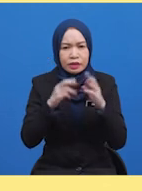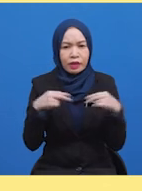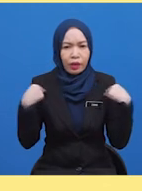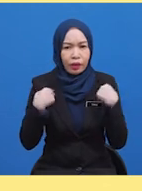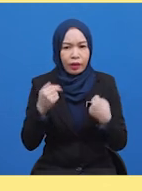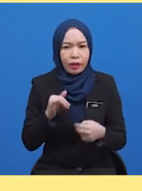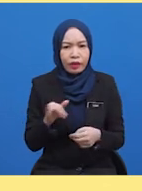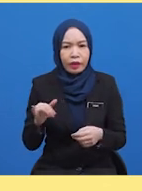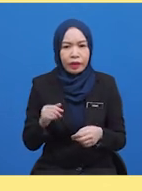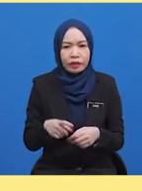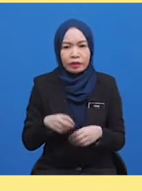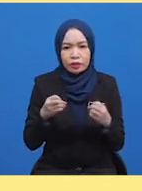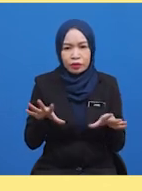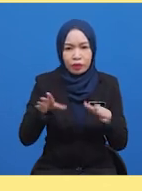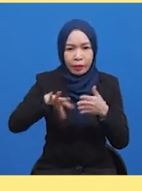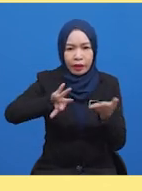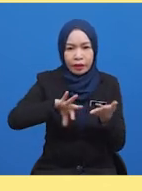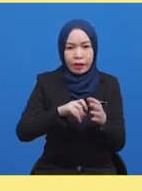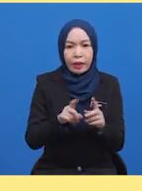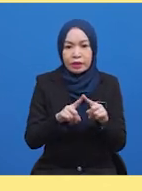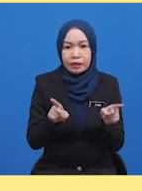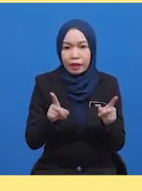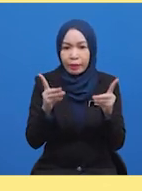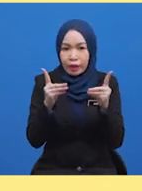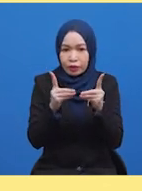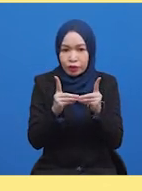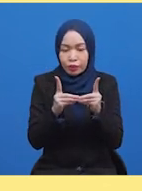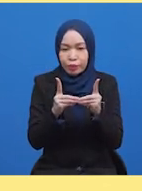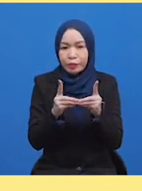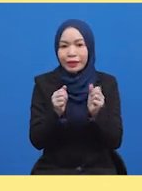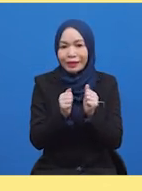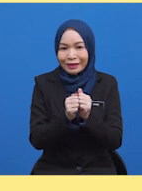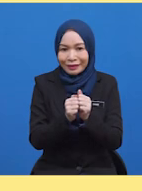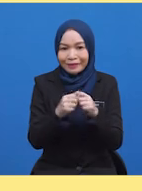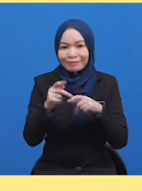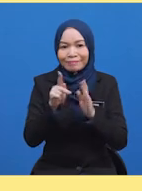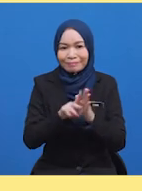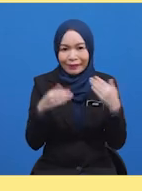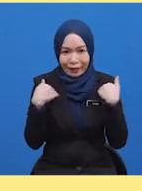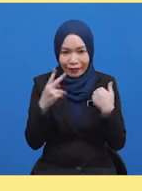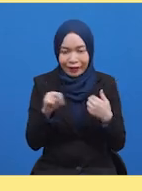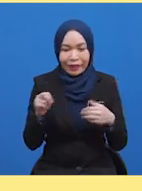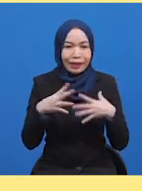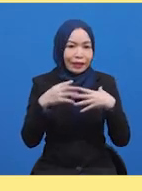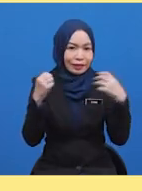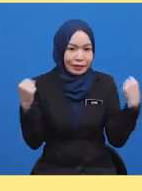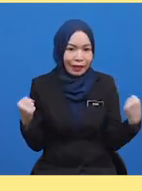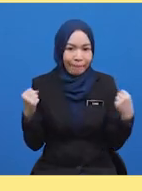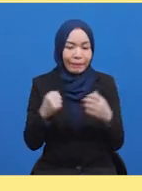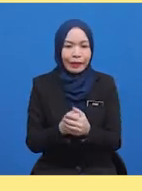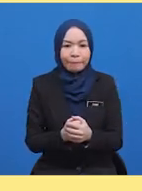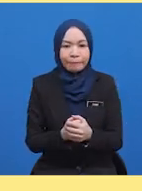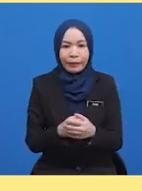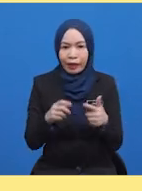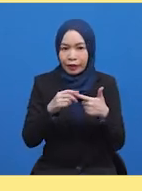menyukai hewan peliharaannya itu dalam keadaan yang selama kedua Mari kita lihat